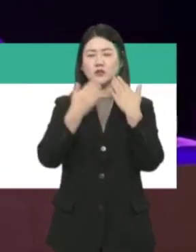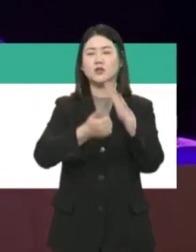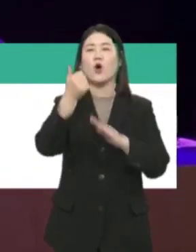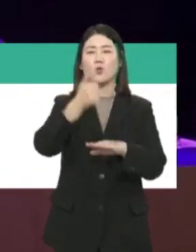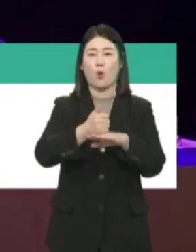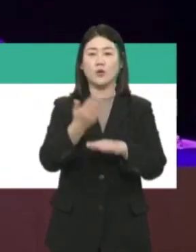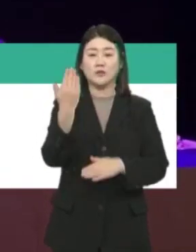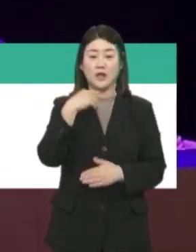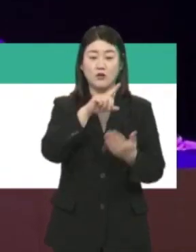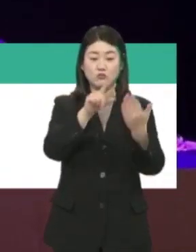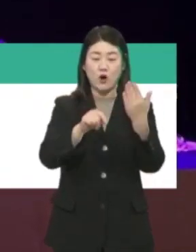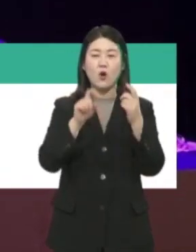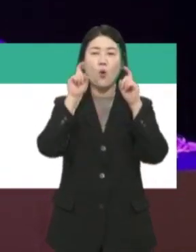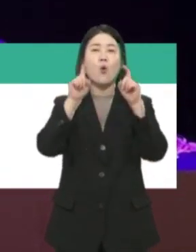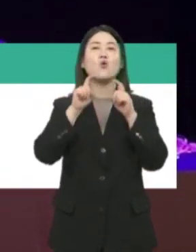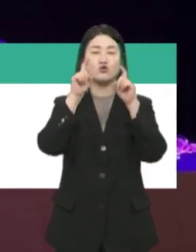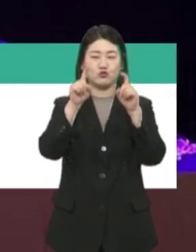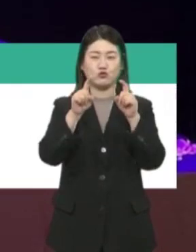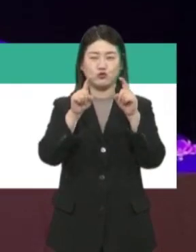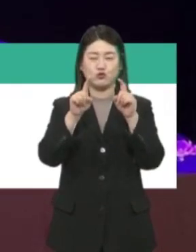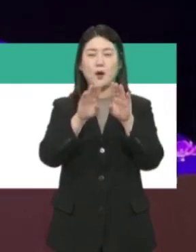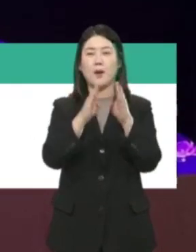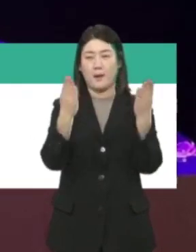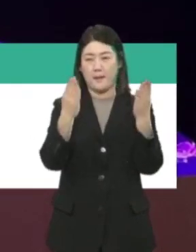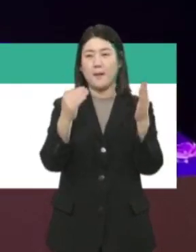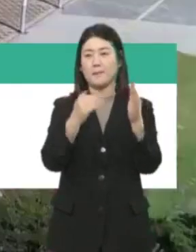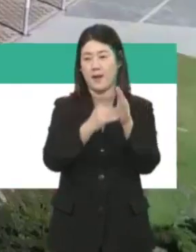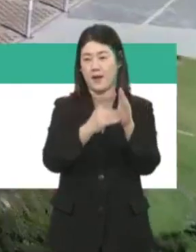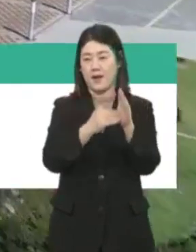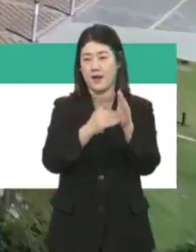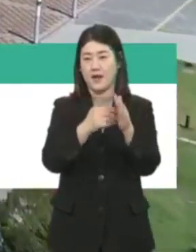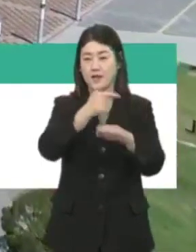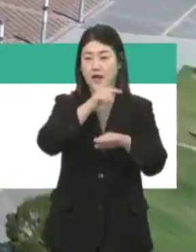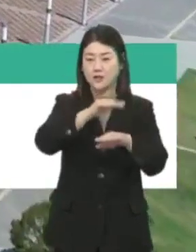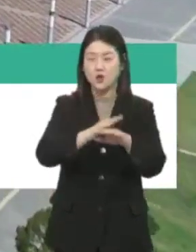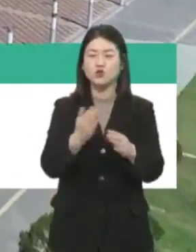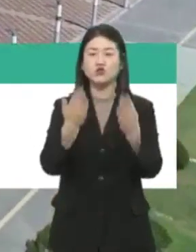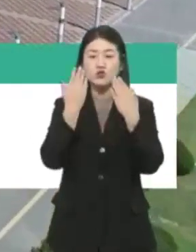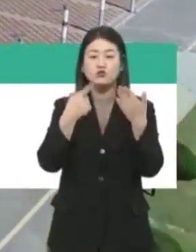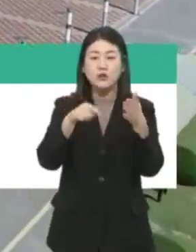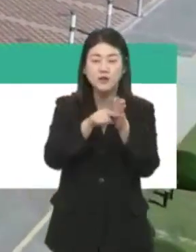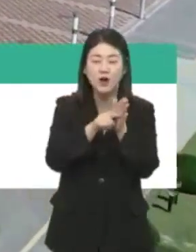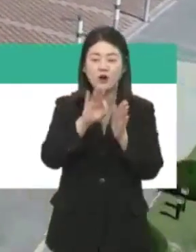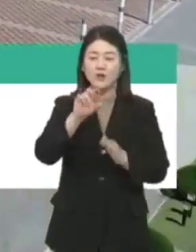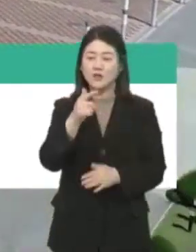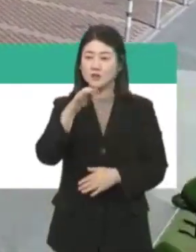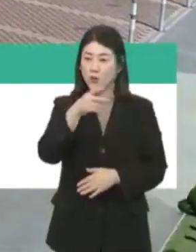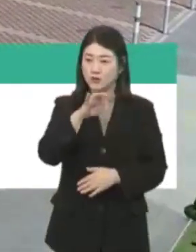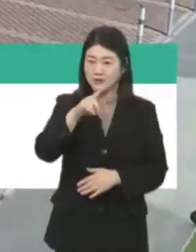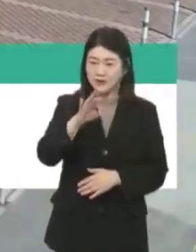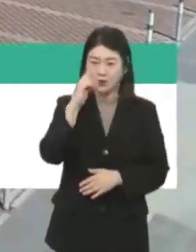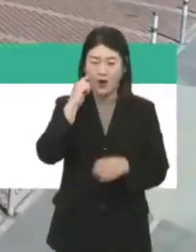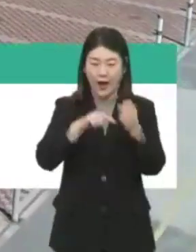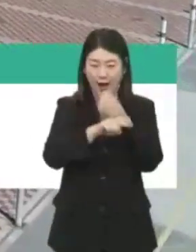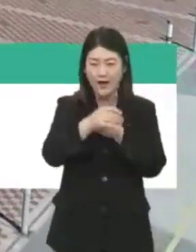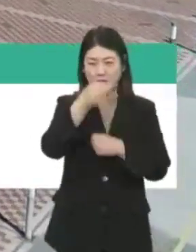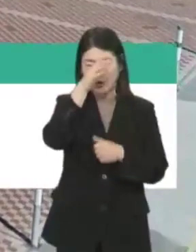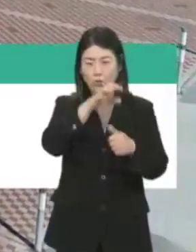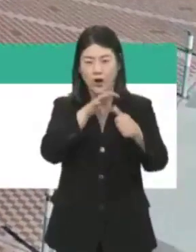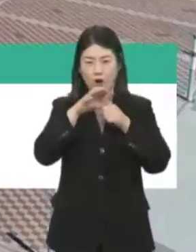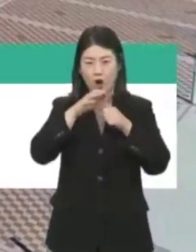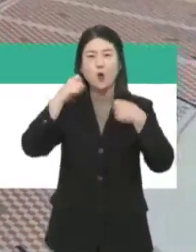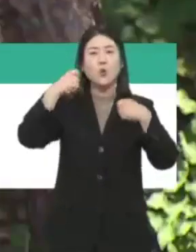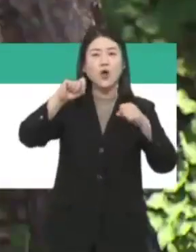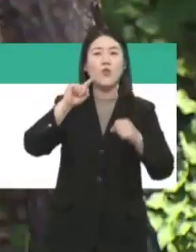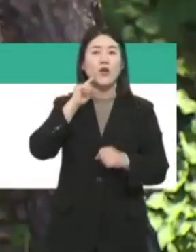총회는 지난 9월 호주 브리즈번에서 열린 정기 총회에서 대전시는 유치를 위해 인공지능 등 과학 기술이 활용한 공연